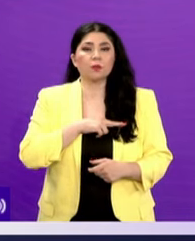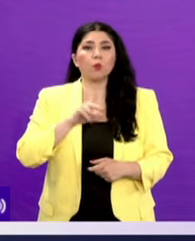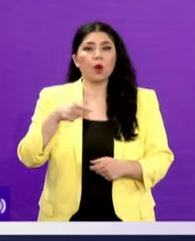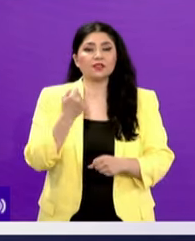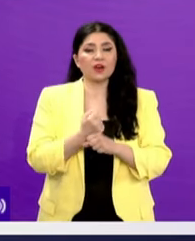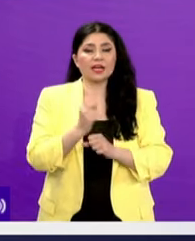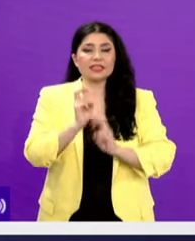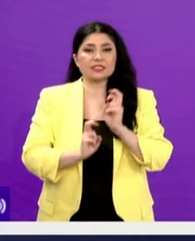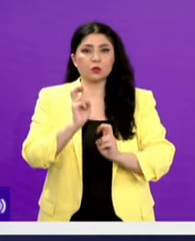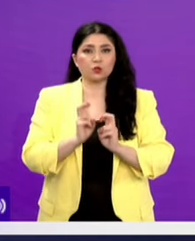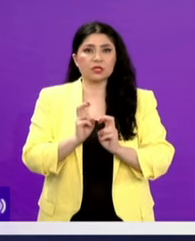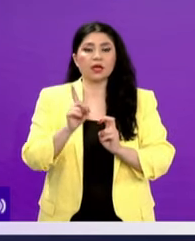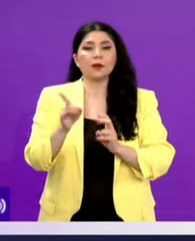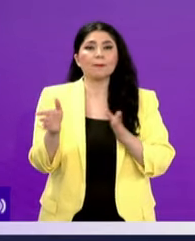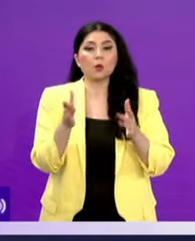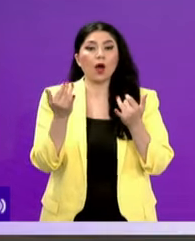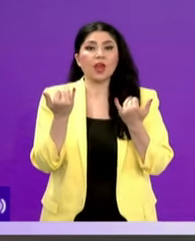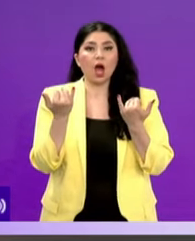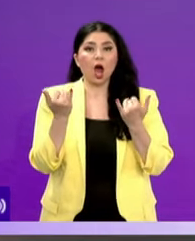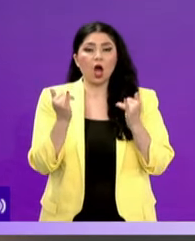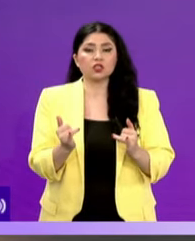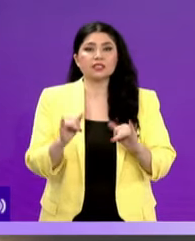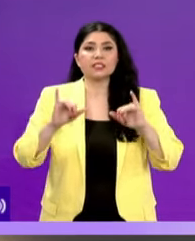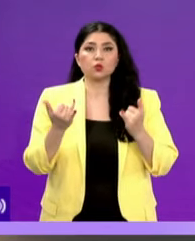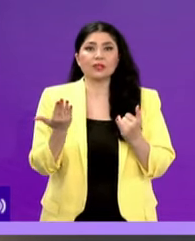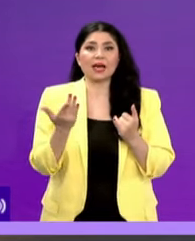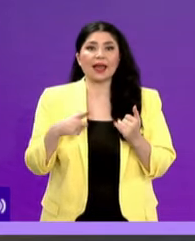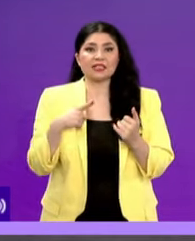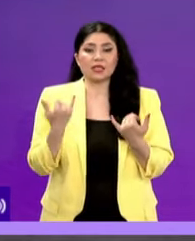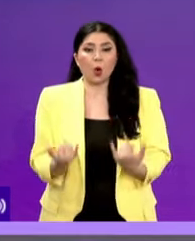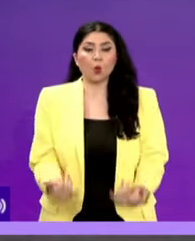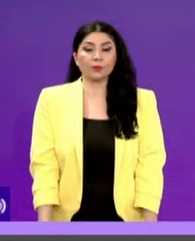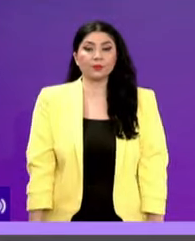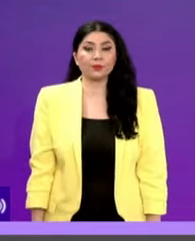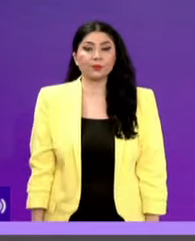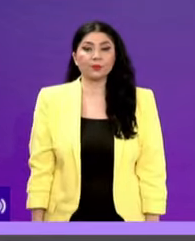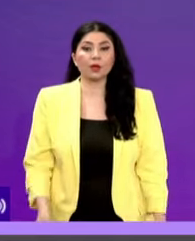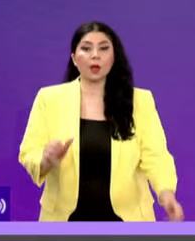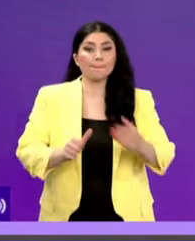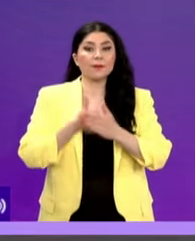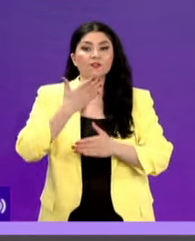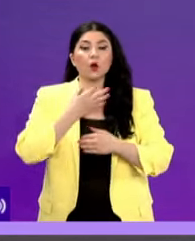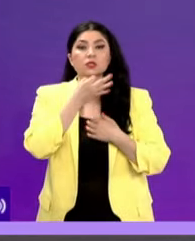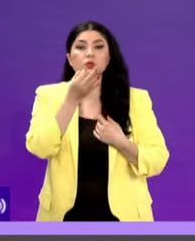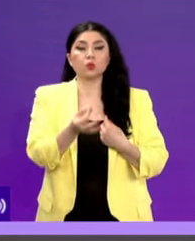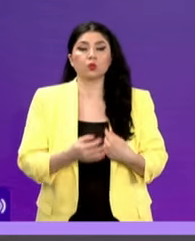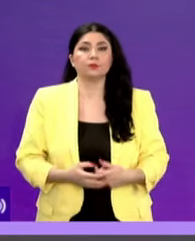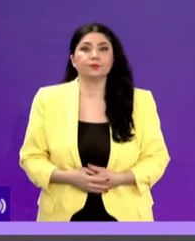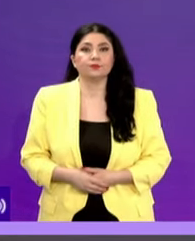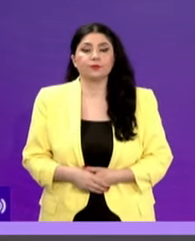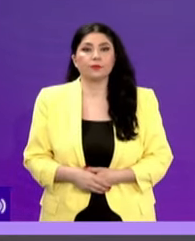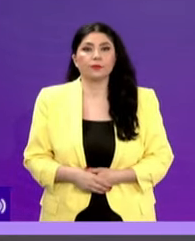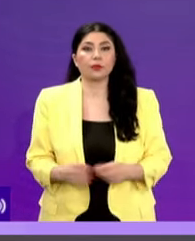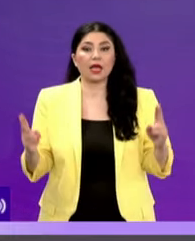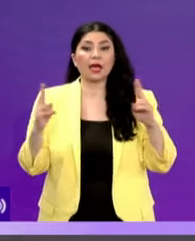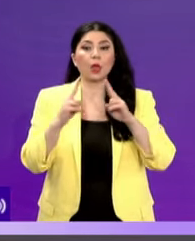îndeplini instituția în această perioadă, în contextul în care ne aflăm? În primul rând, vreau să menționez că